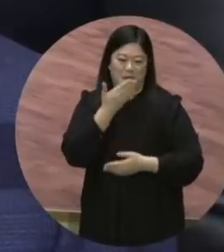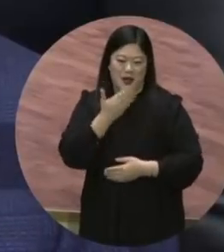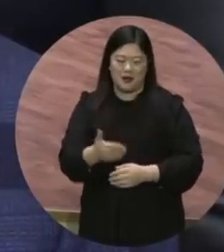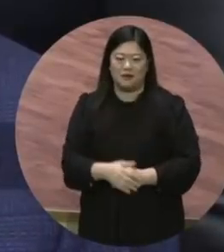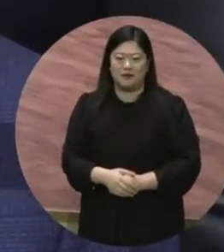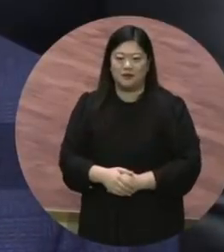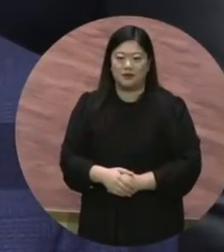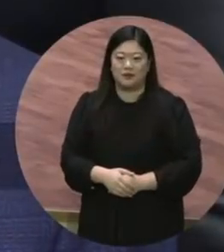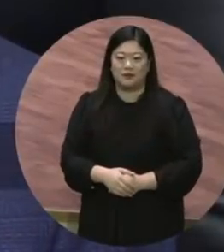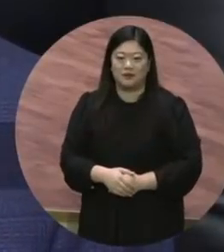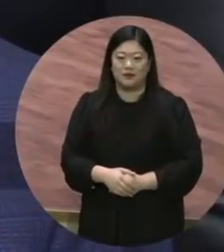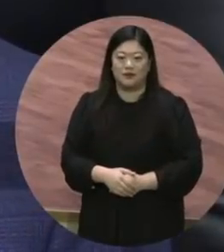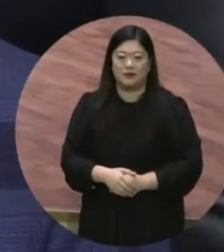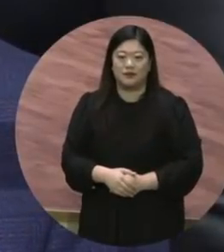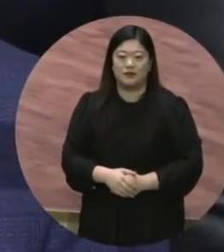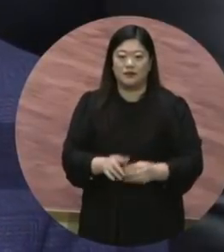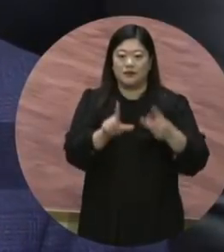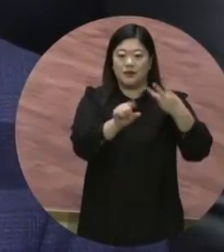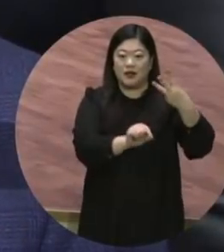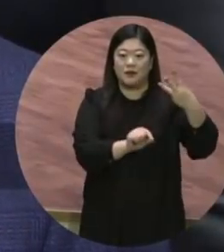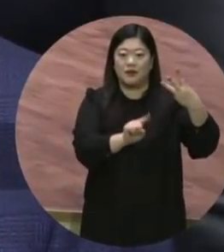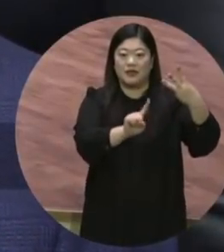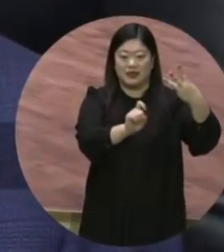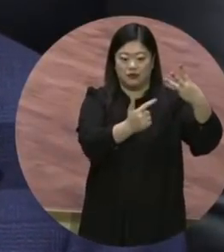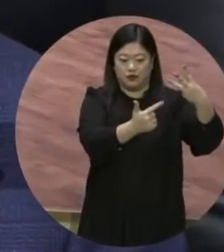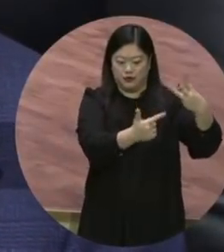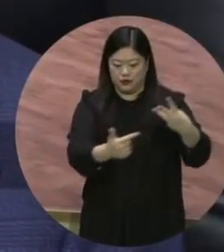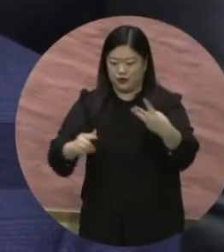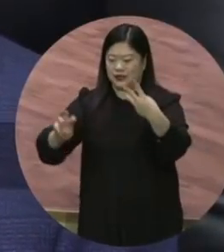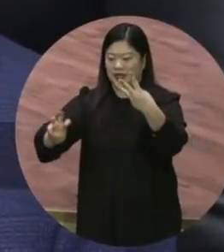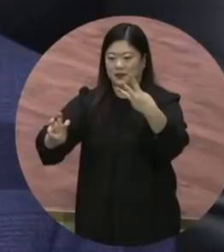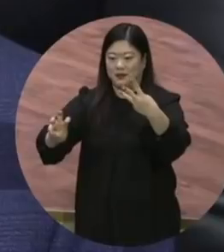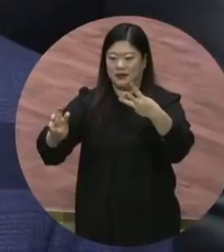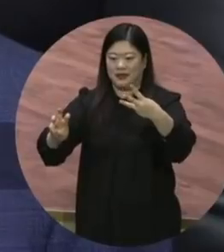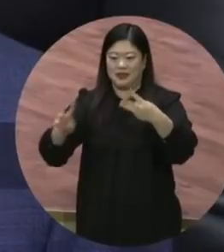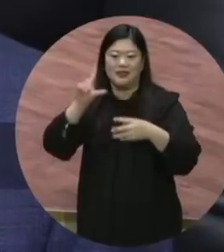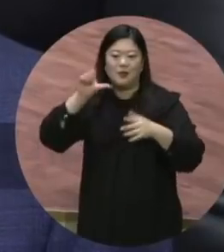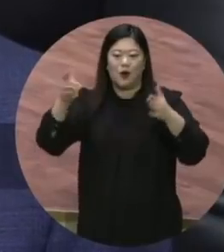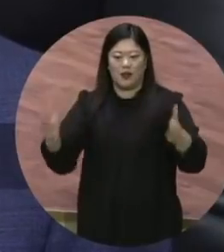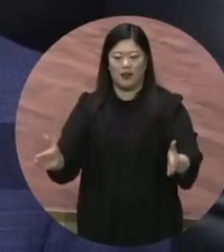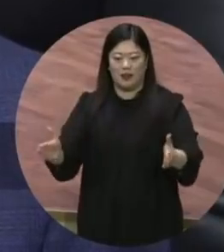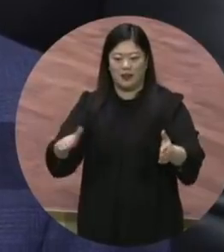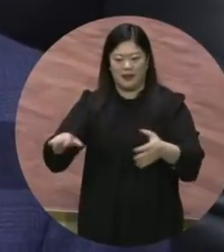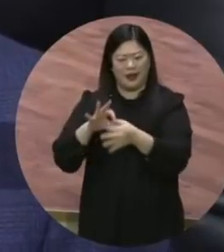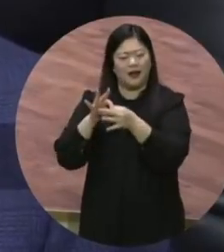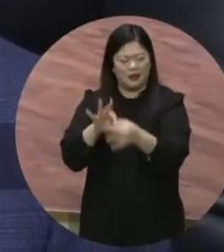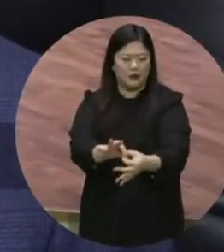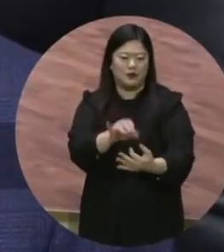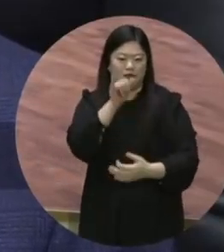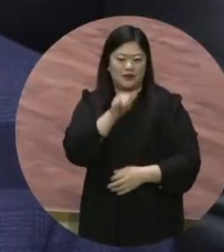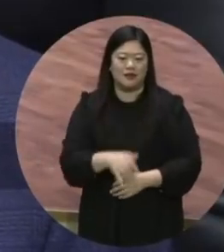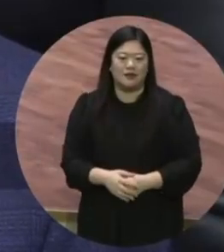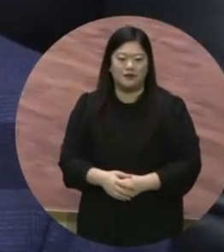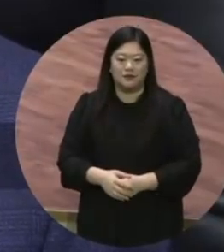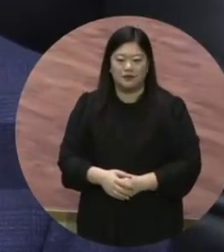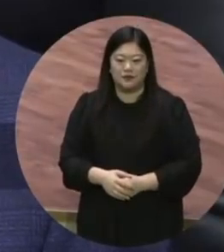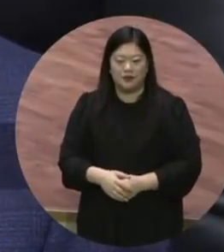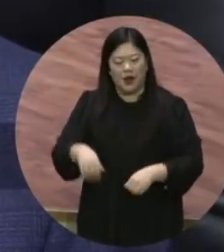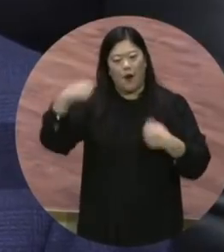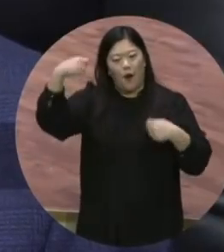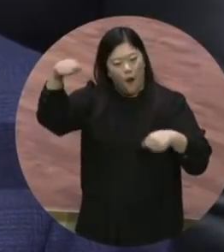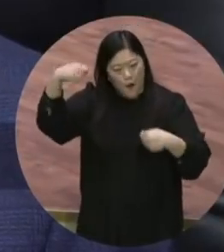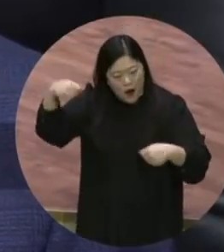3월 16일부터 30일까지 이제 이 행사가 계속됩니다. 그래서 공연도